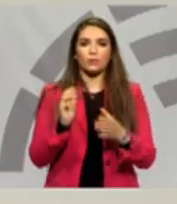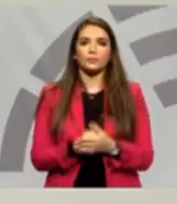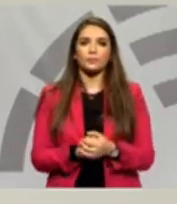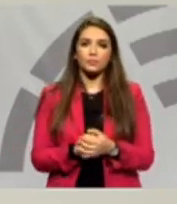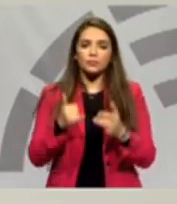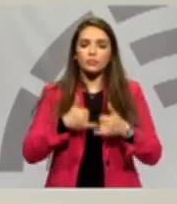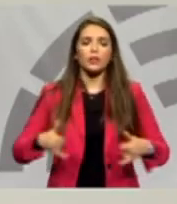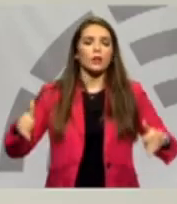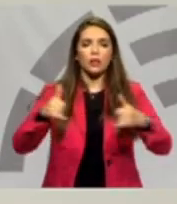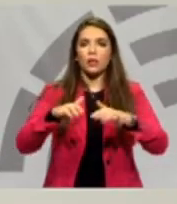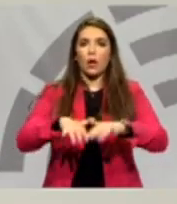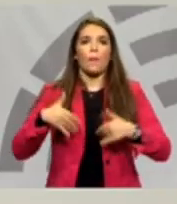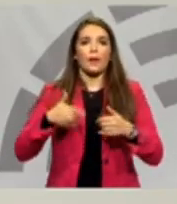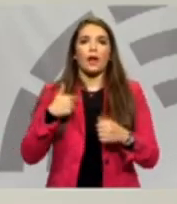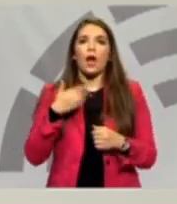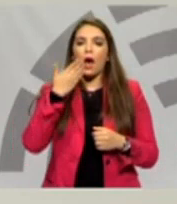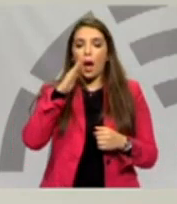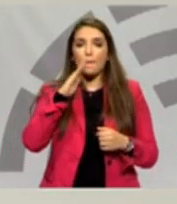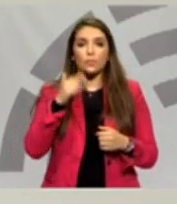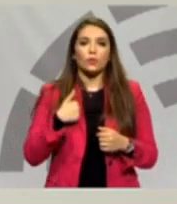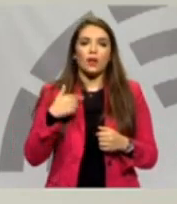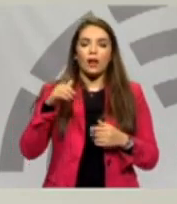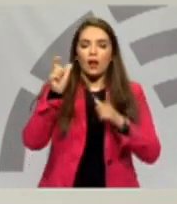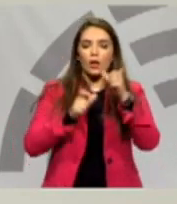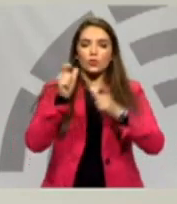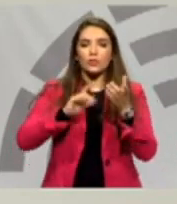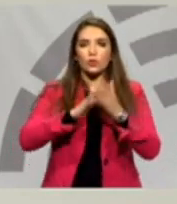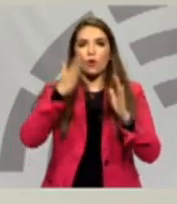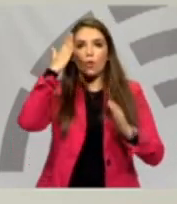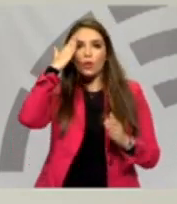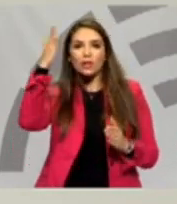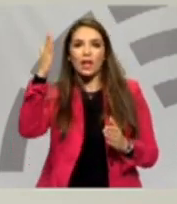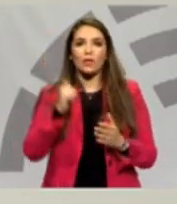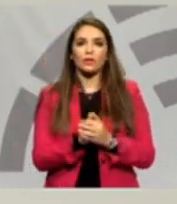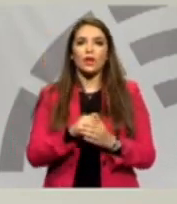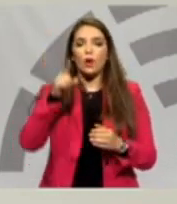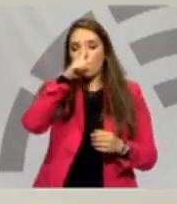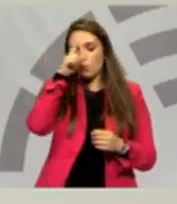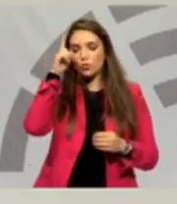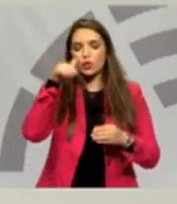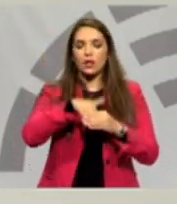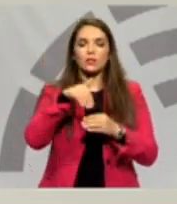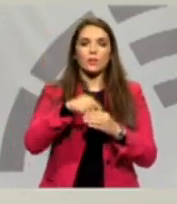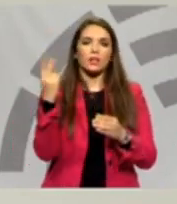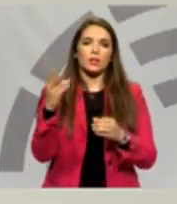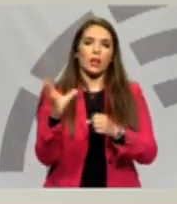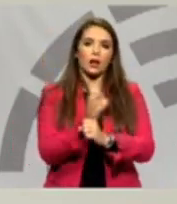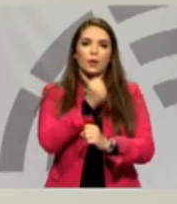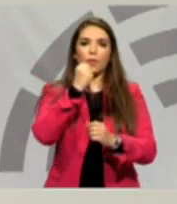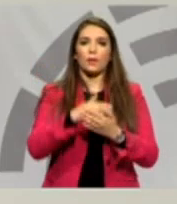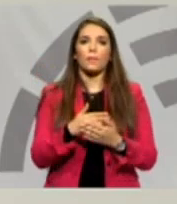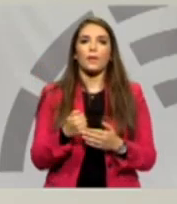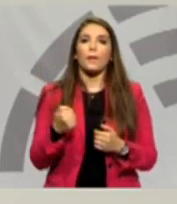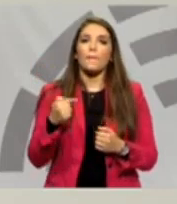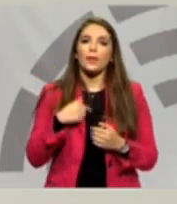اليد الي اتمدت بالكفاءه والاخلاق القاصه كبير وكل ما نرجوا انه الفيقه هذه تلقى صدى اكثر حيث اني نؤمن انه